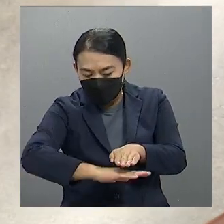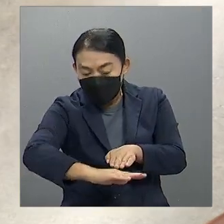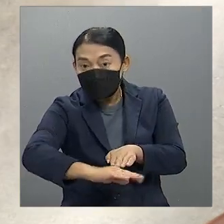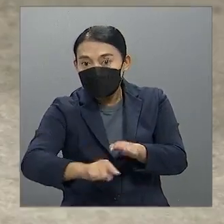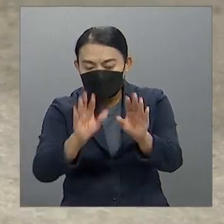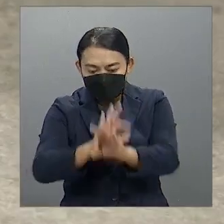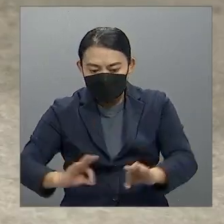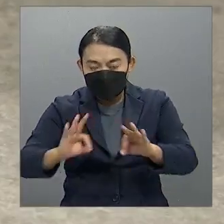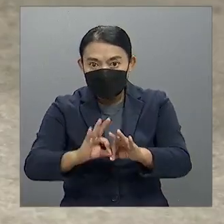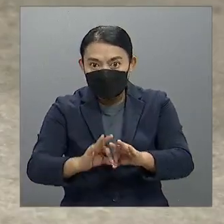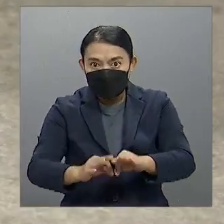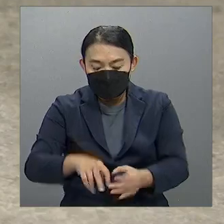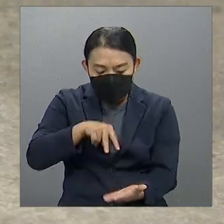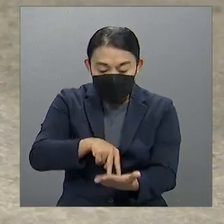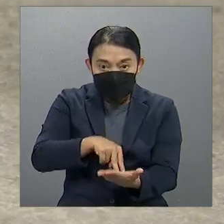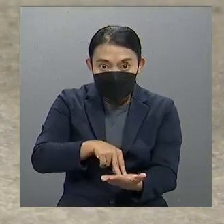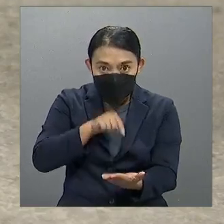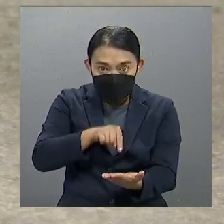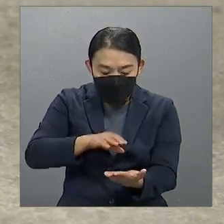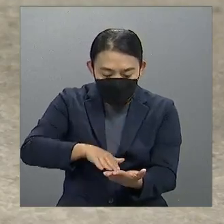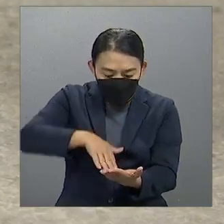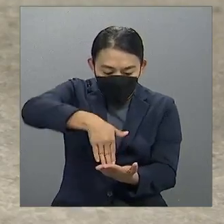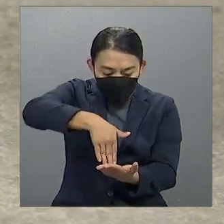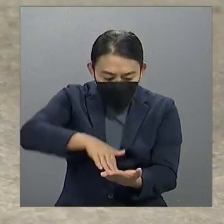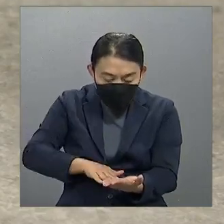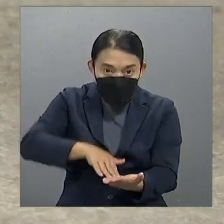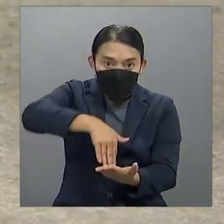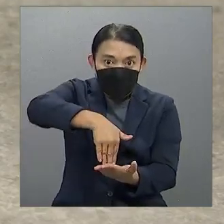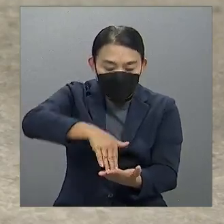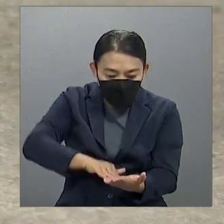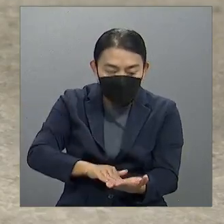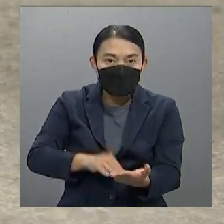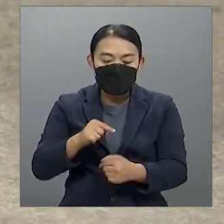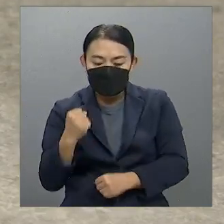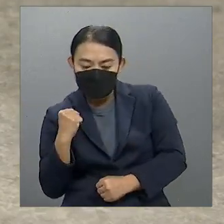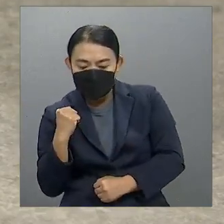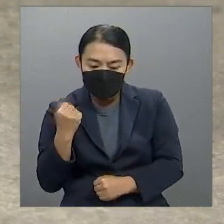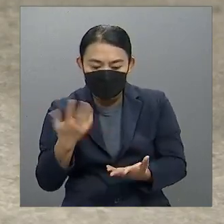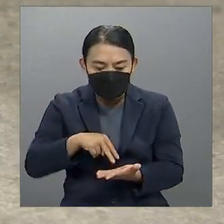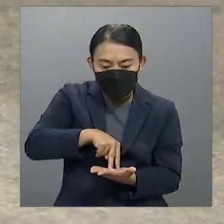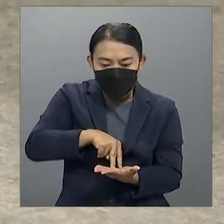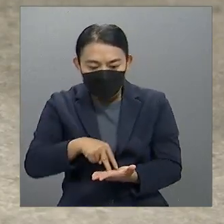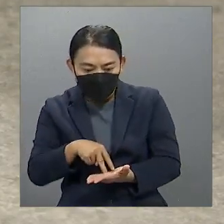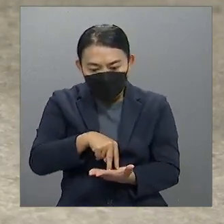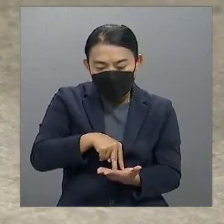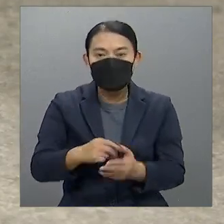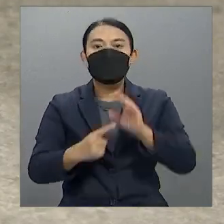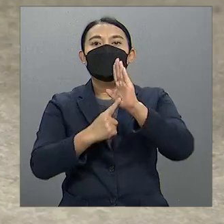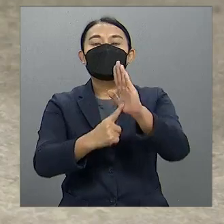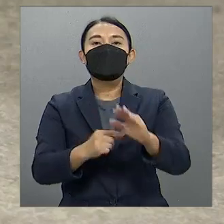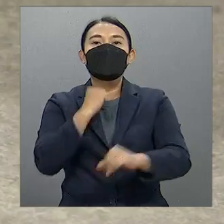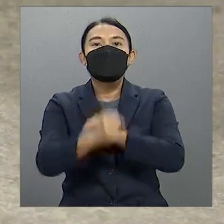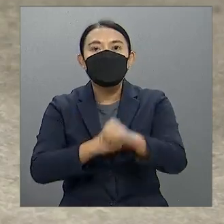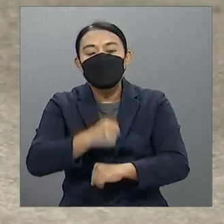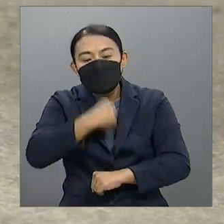ดลงมันจะทำให้การทรงตัวเนี่ยไม่ค่อยมั่นคงเพราะฉะนั้นในผู้ที่การทรงตัวที่ไม่มั่นคงนะคะเช่นผู้สูงอายุหรือว่าผู้ป่วยที่มีภาวะกล้าม